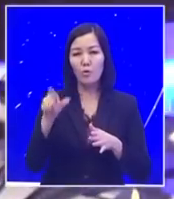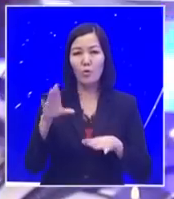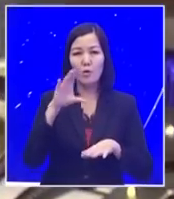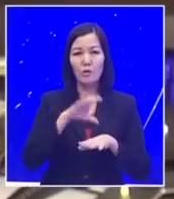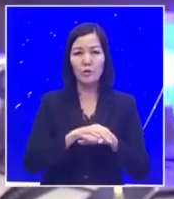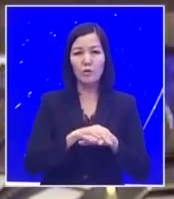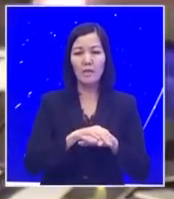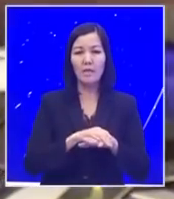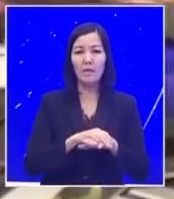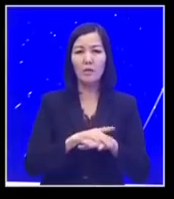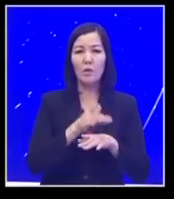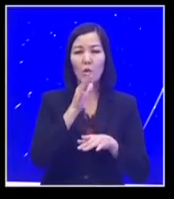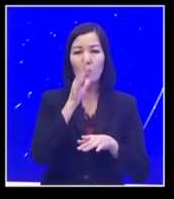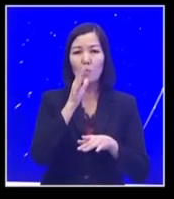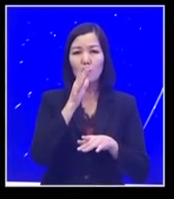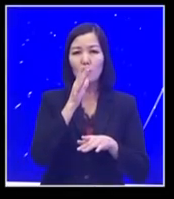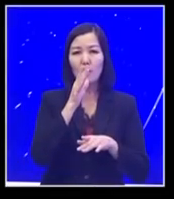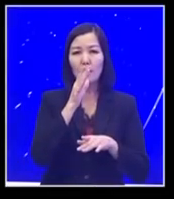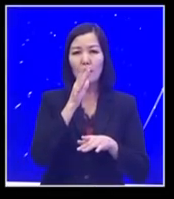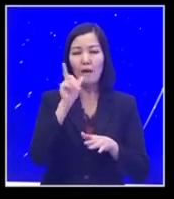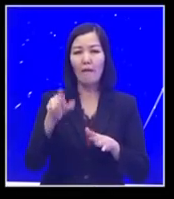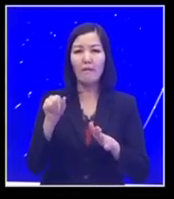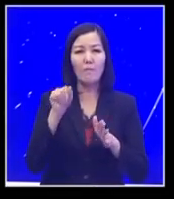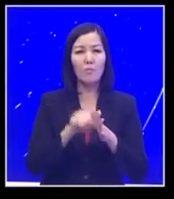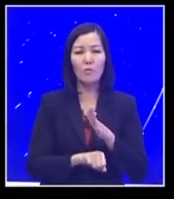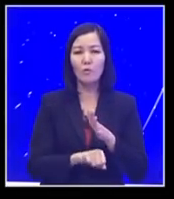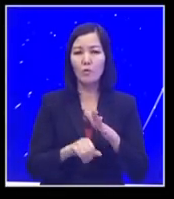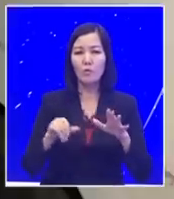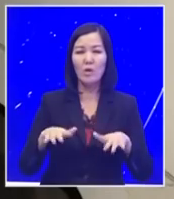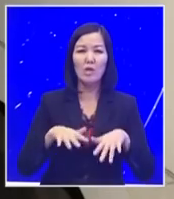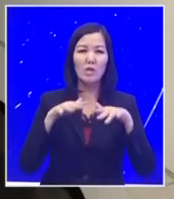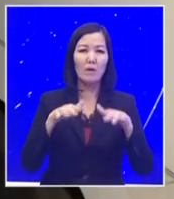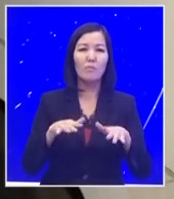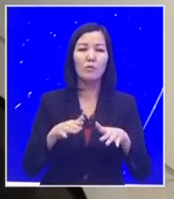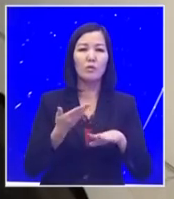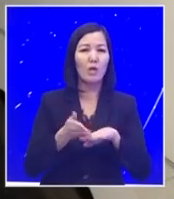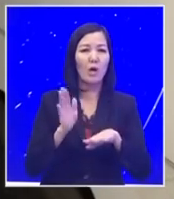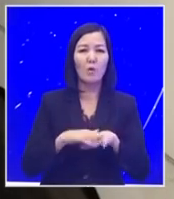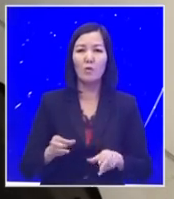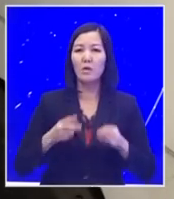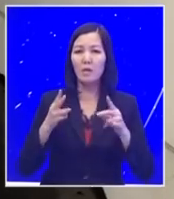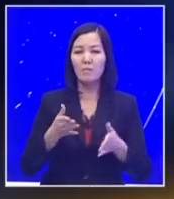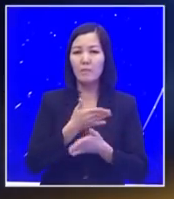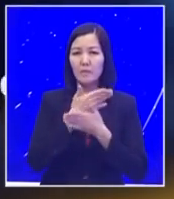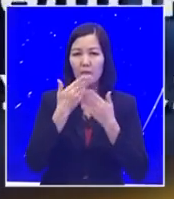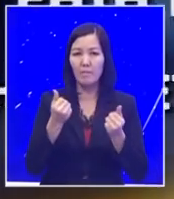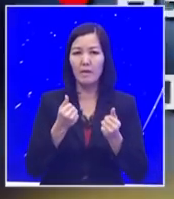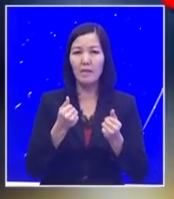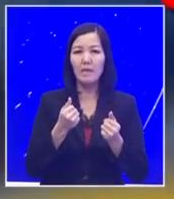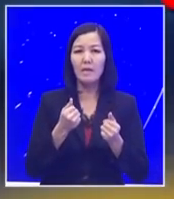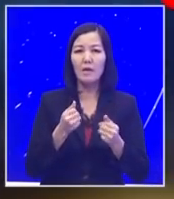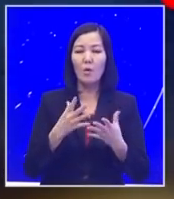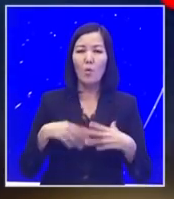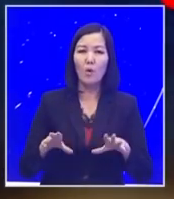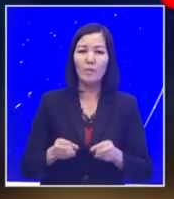айта кетерлігі, осы уақыт аралығында аймақта кісі өлтіру немесе қарақшылық шабуыл сынды ауыр қылмыстар орын алмағаны байқалады. Айта